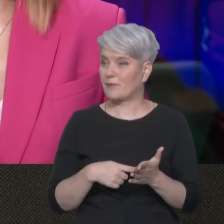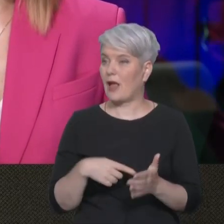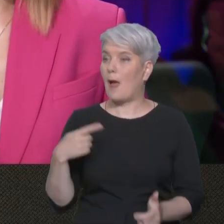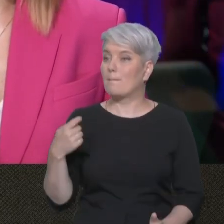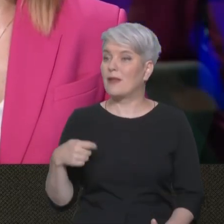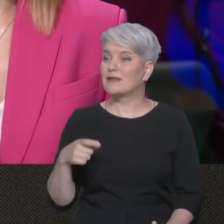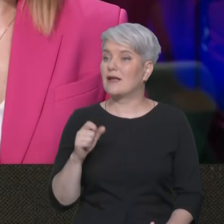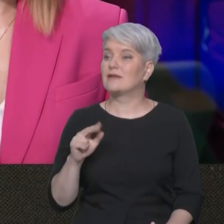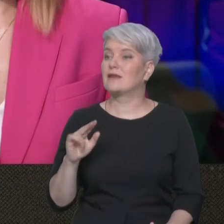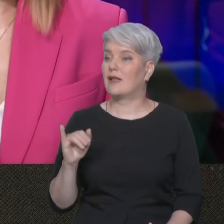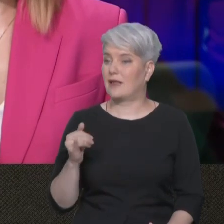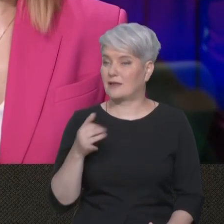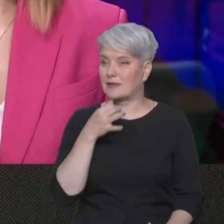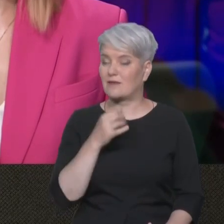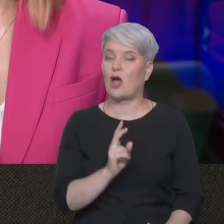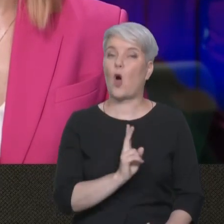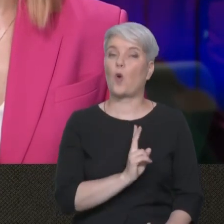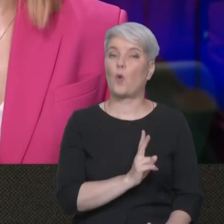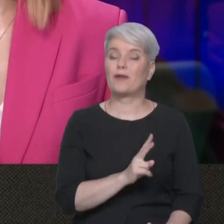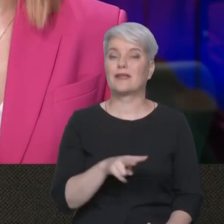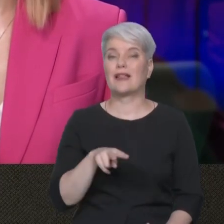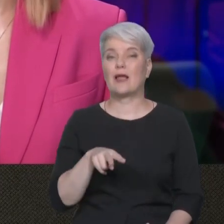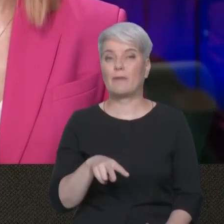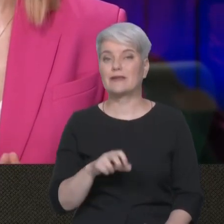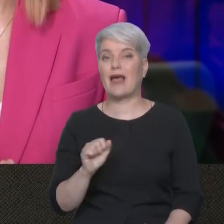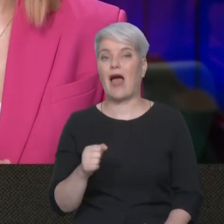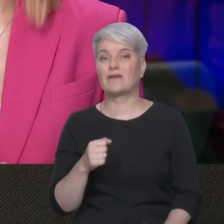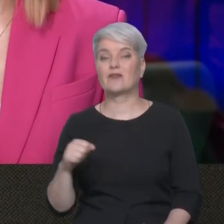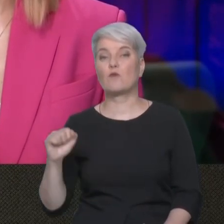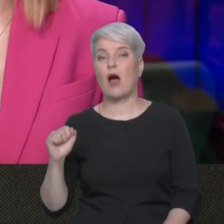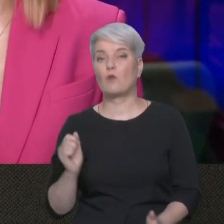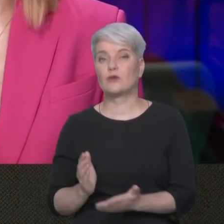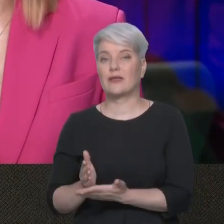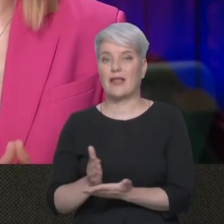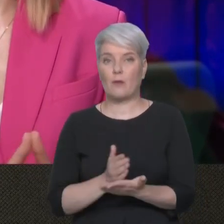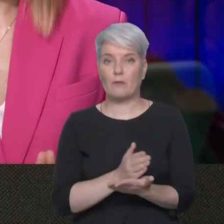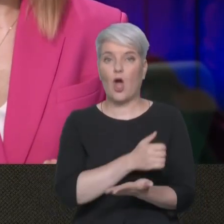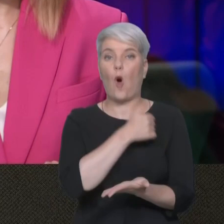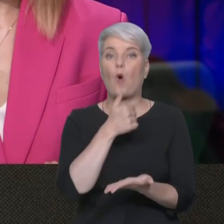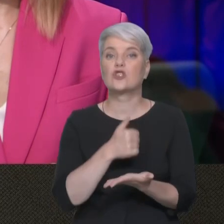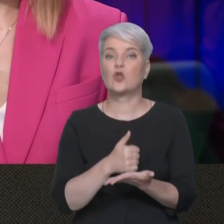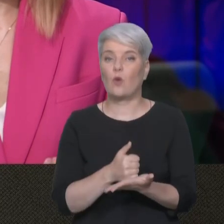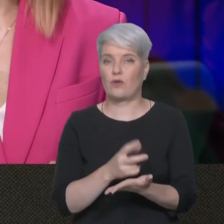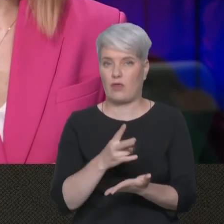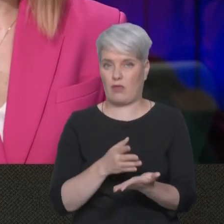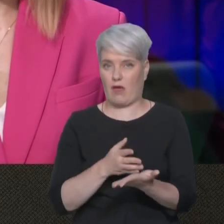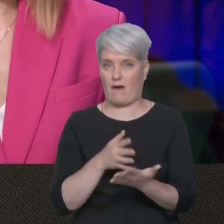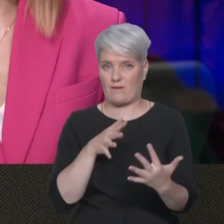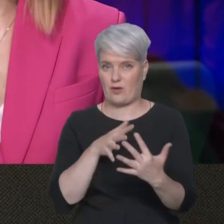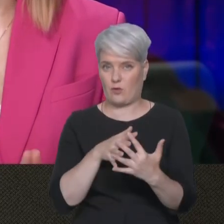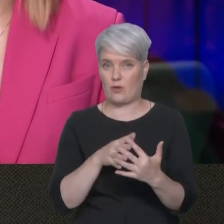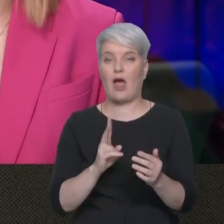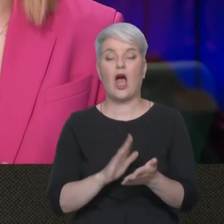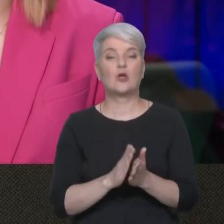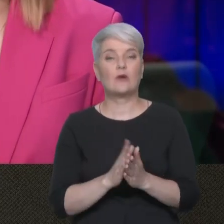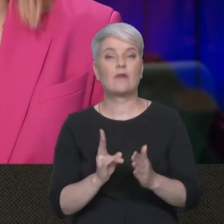зазначав, що Куп'янський, Лиманський, Авдіївський, Бахмутський напрямки, вони є основними на фронті. Яка ситуація наразі на південному